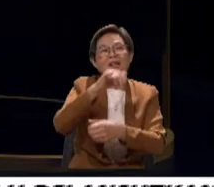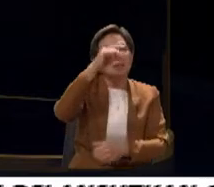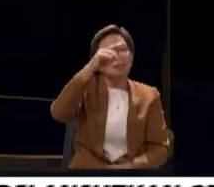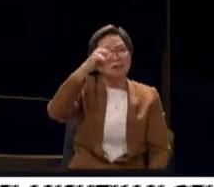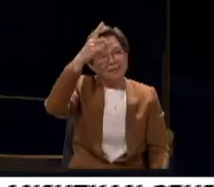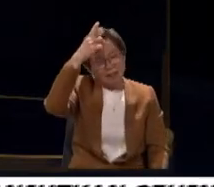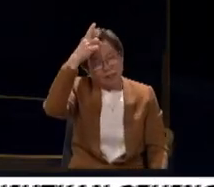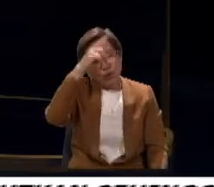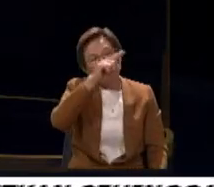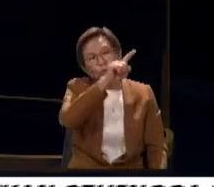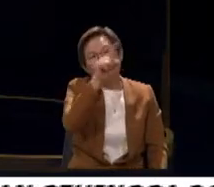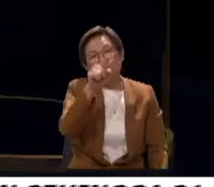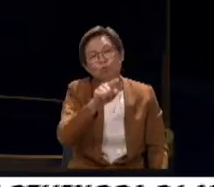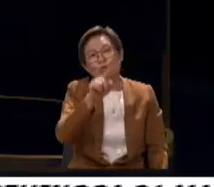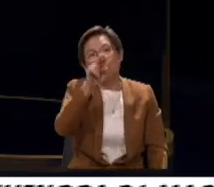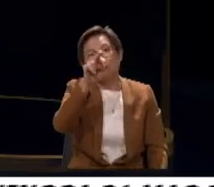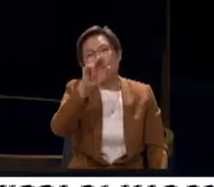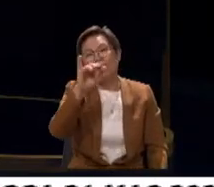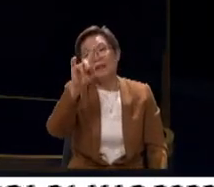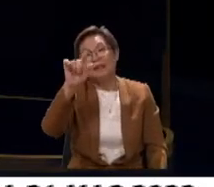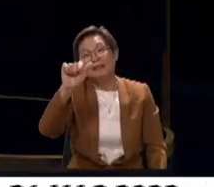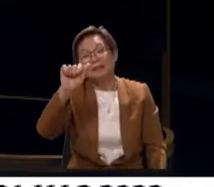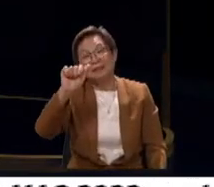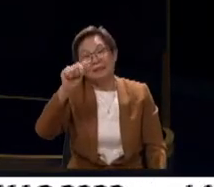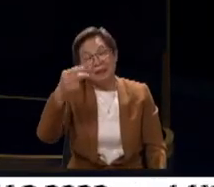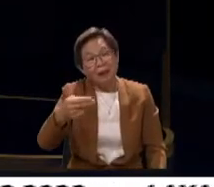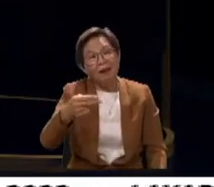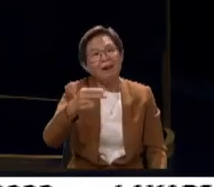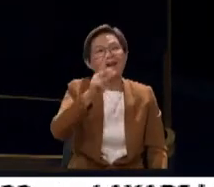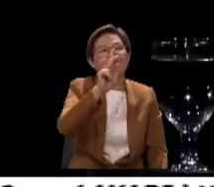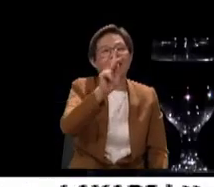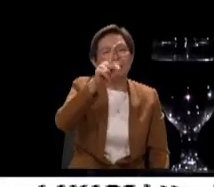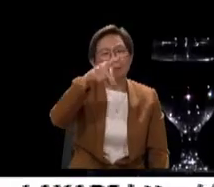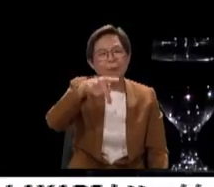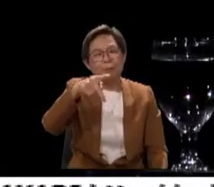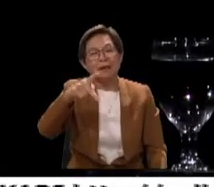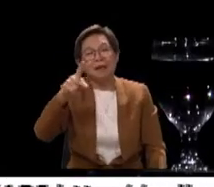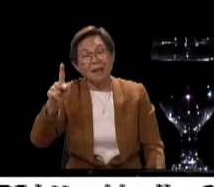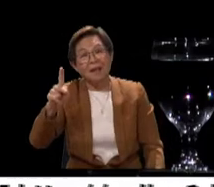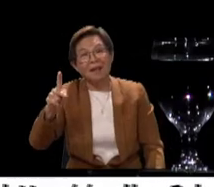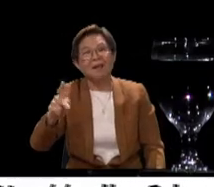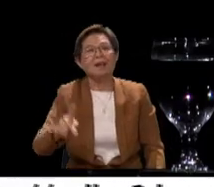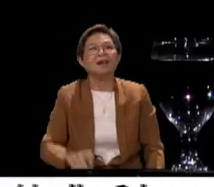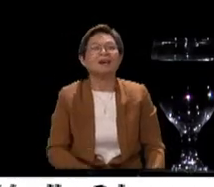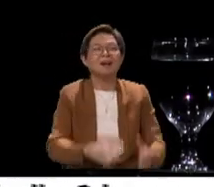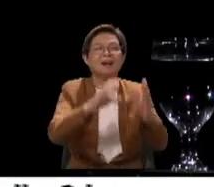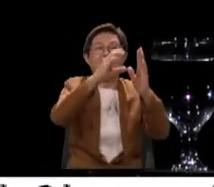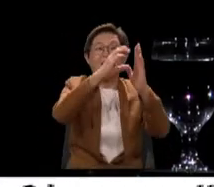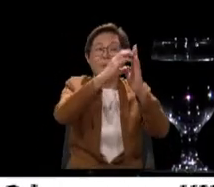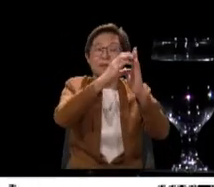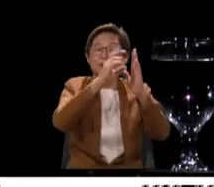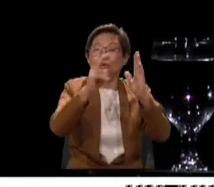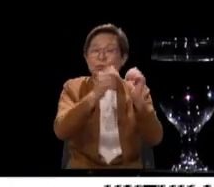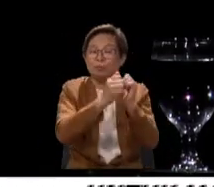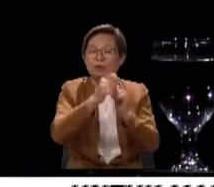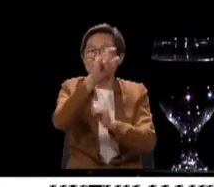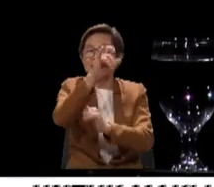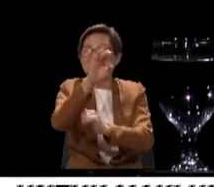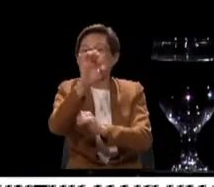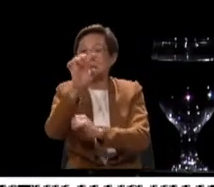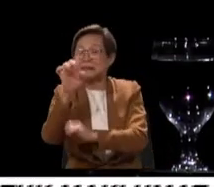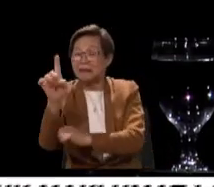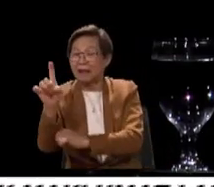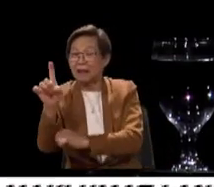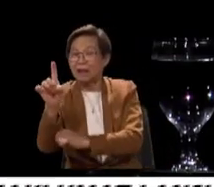zidah Kamaruddin menteri perusahaan Padangan dan komuniti bersama-sama dengan kami menerusi inklusif Anda Bole ikuti episod kedu bersama-sama Maw nanti saya W